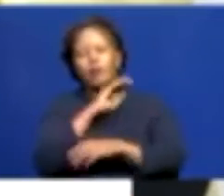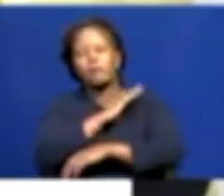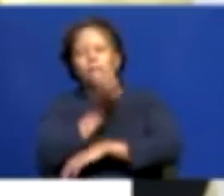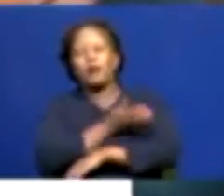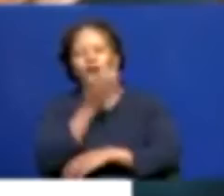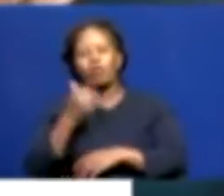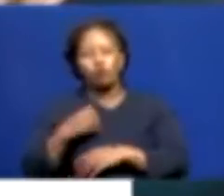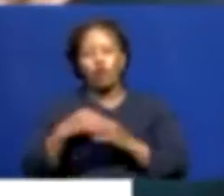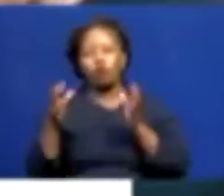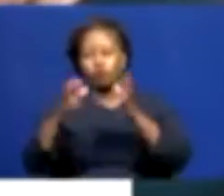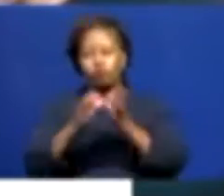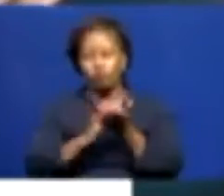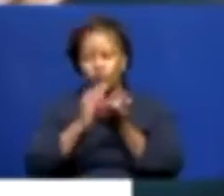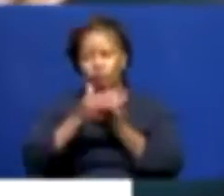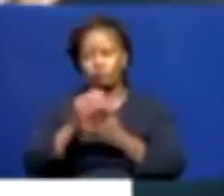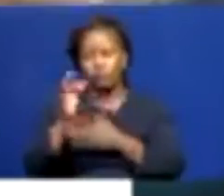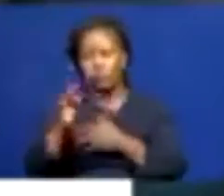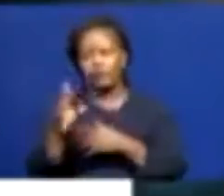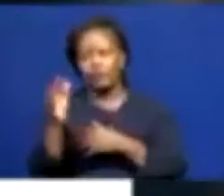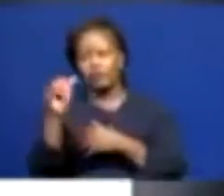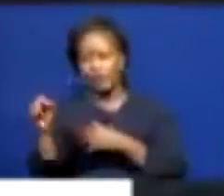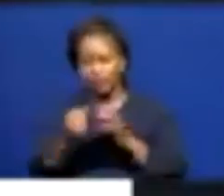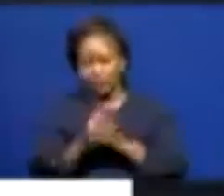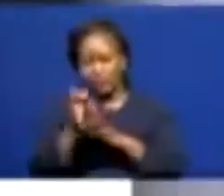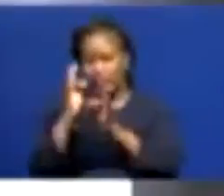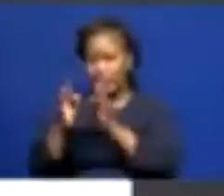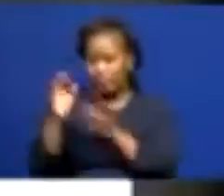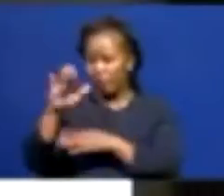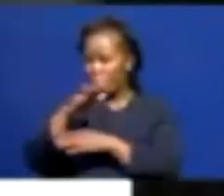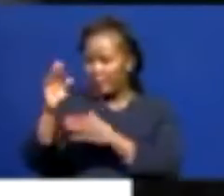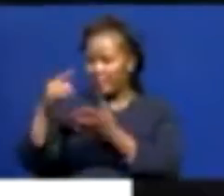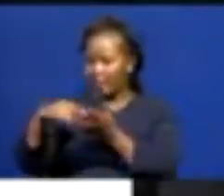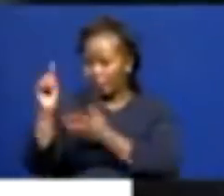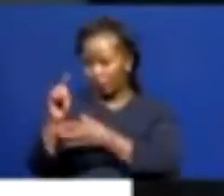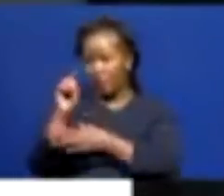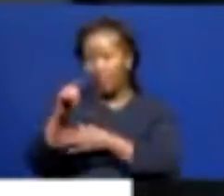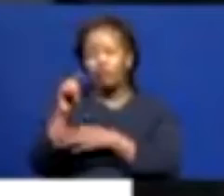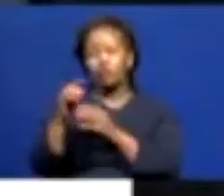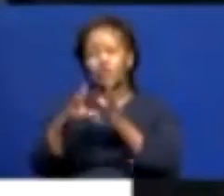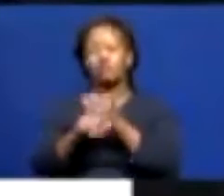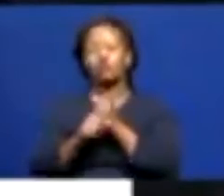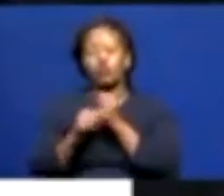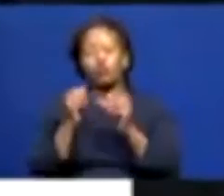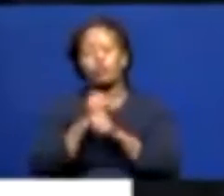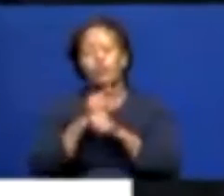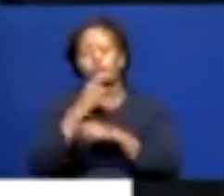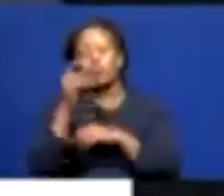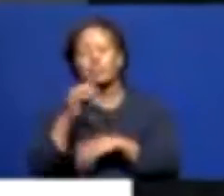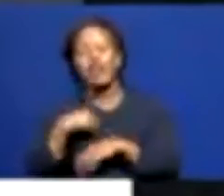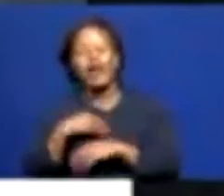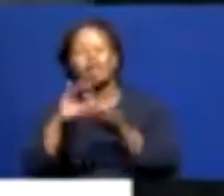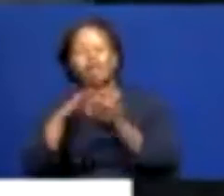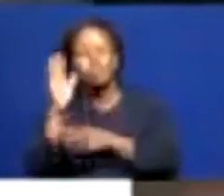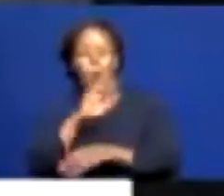cha taarifa kuhusu fedha. Iwapo utapitishwa na bunge, shirika hilo la kupambana na ulanguzi wa fedha litakuwa na mamlaka ya